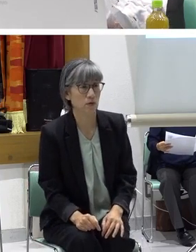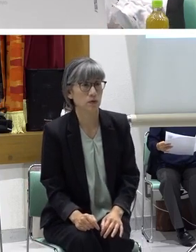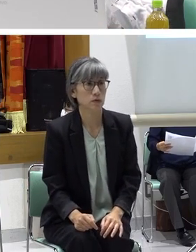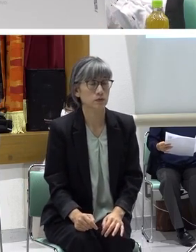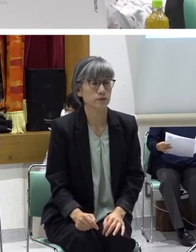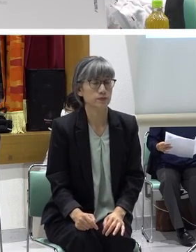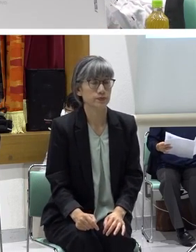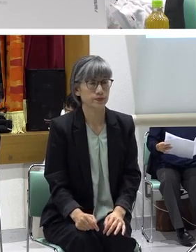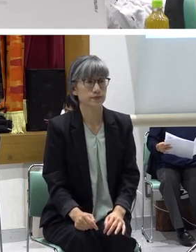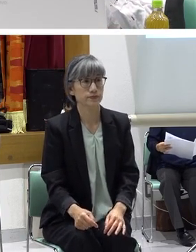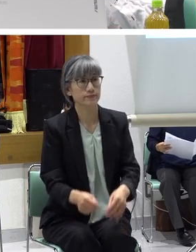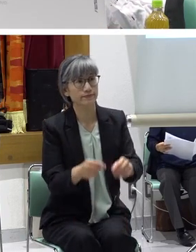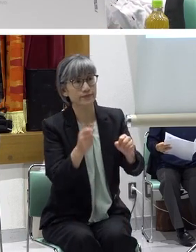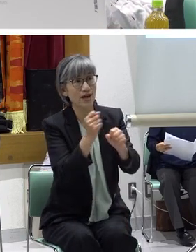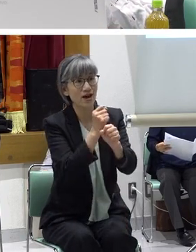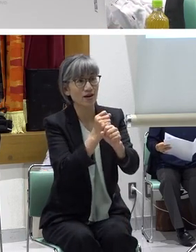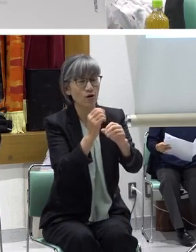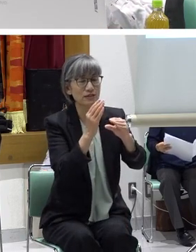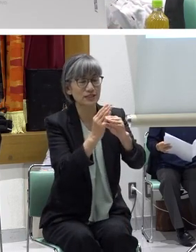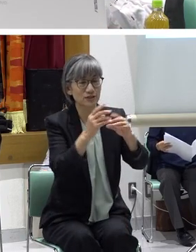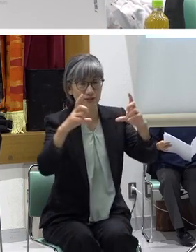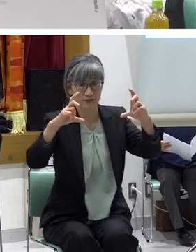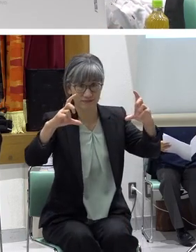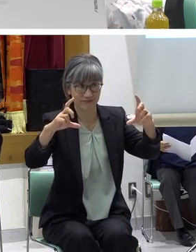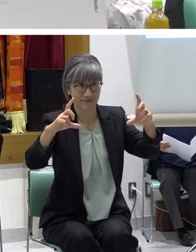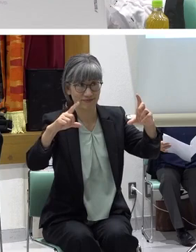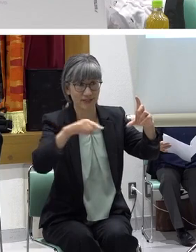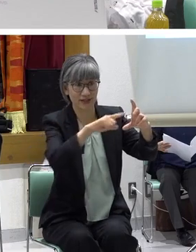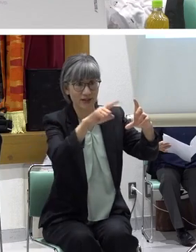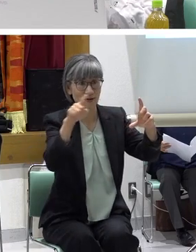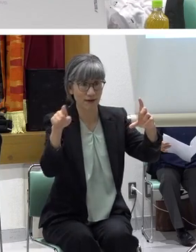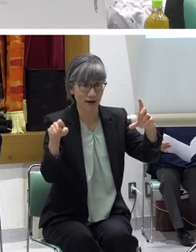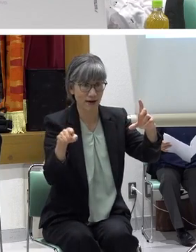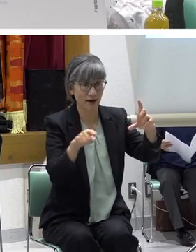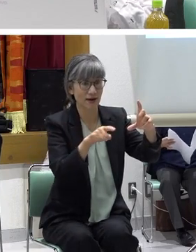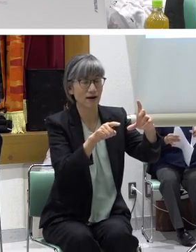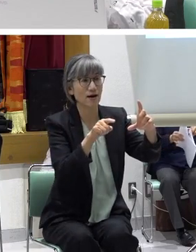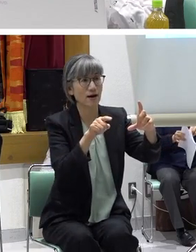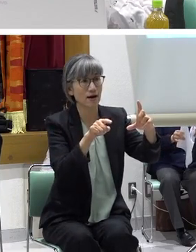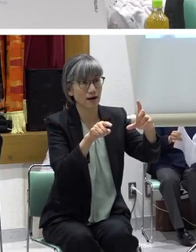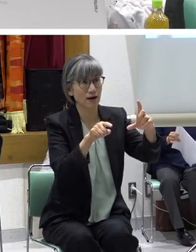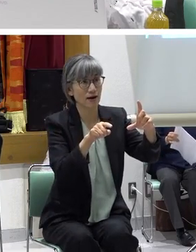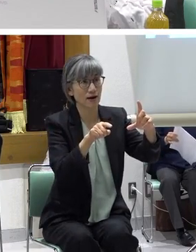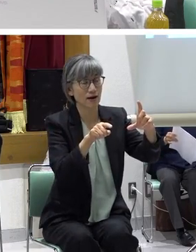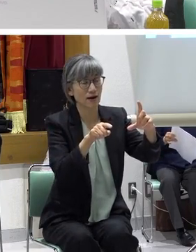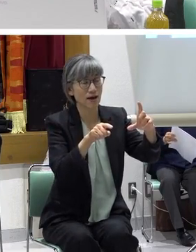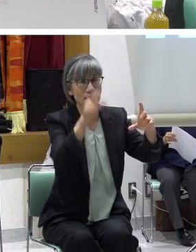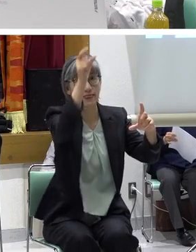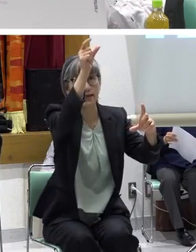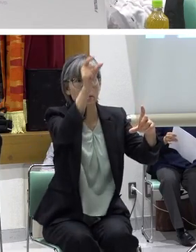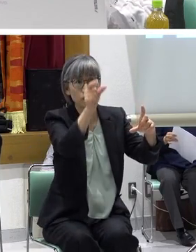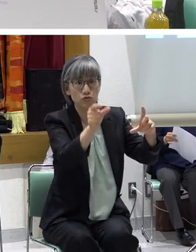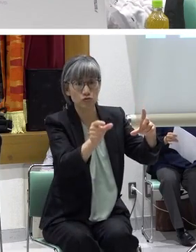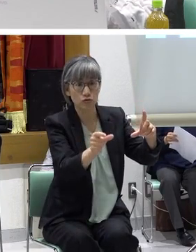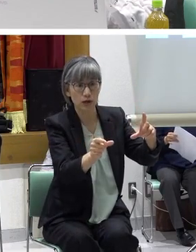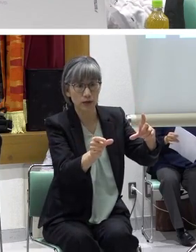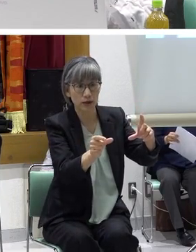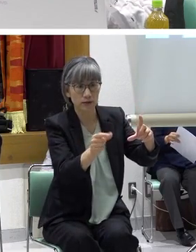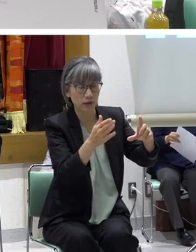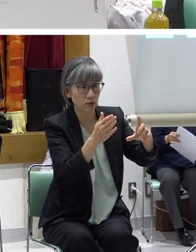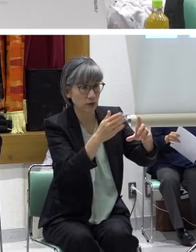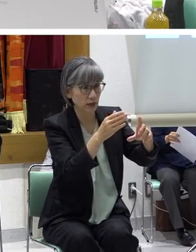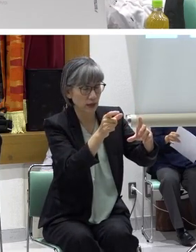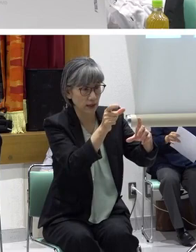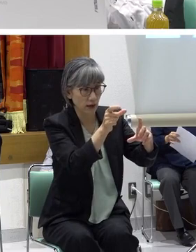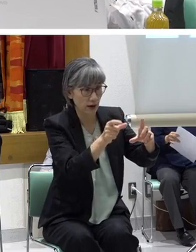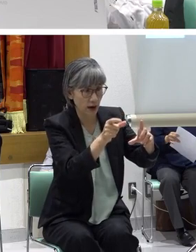真ん中の工事中の写真についてですが、真ん中の電柱が立っている左側の位置まで